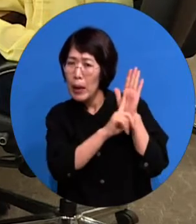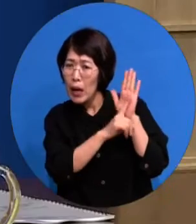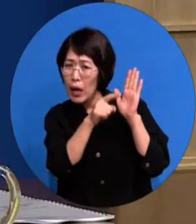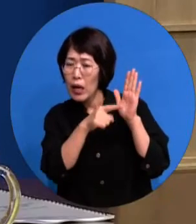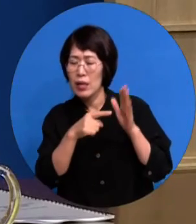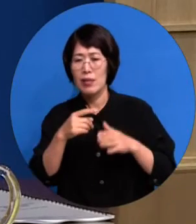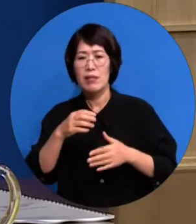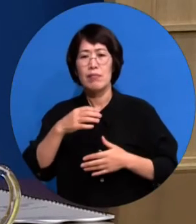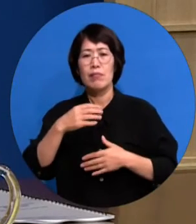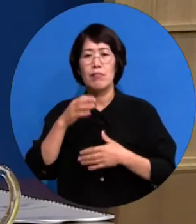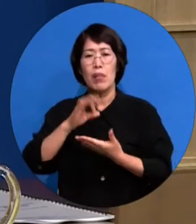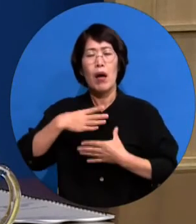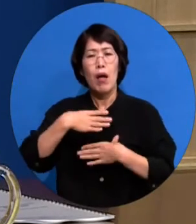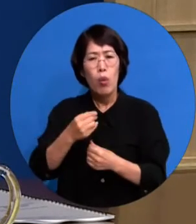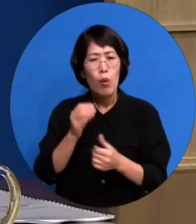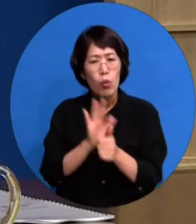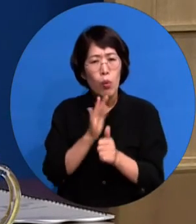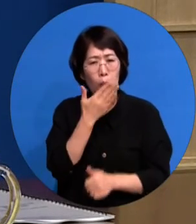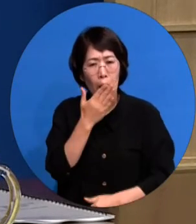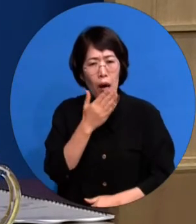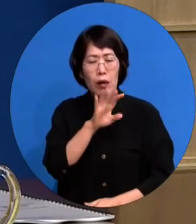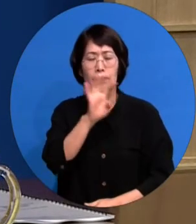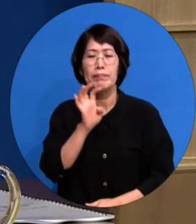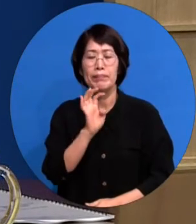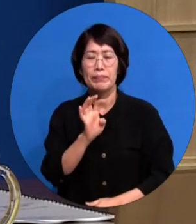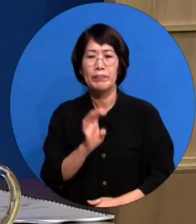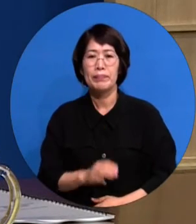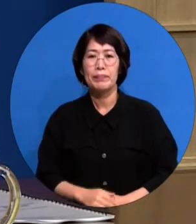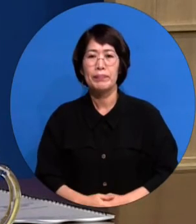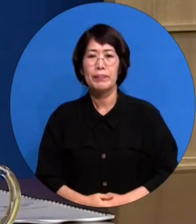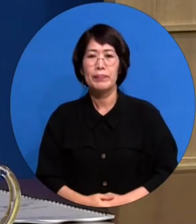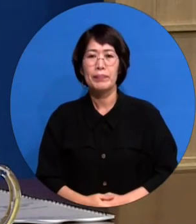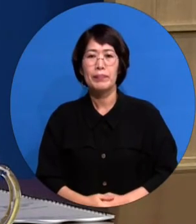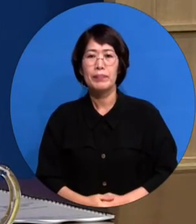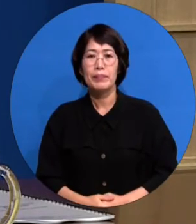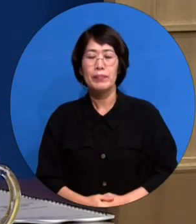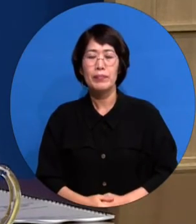안정에 도움을 줄 수 있는 것인지 의문입니다. MBC 뉴스 양현승입니다.